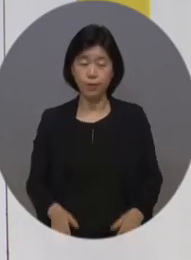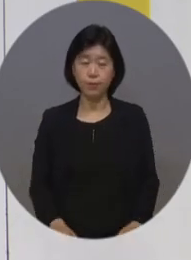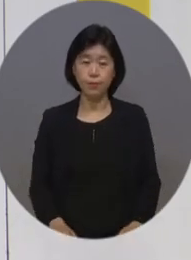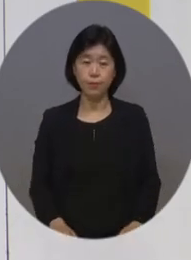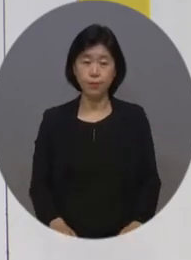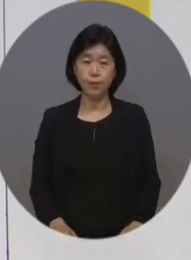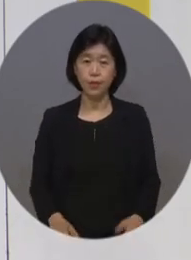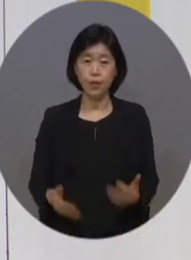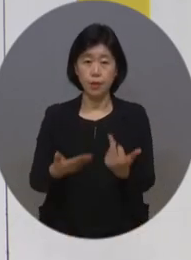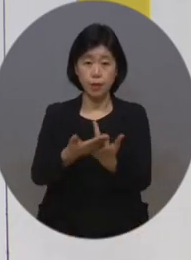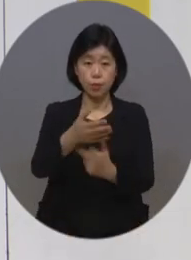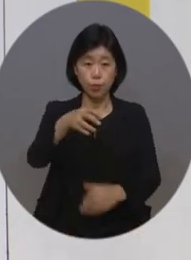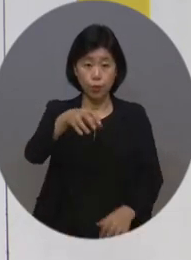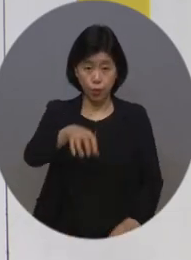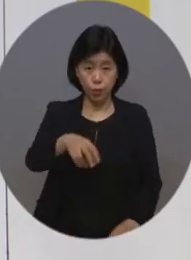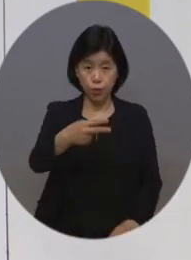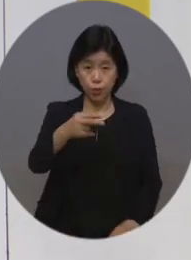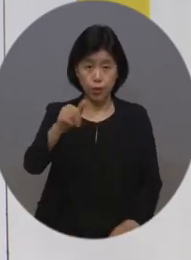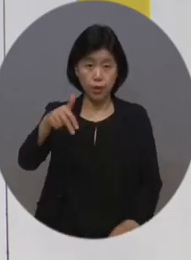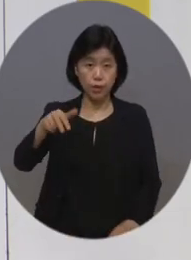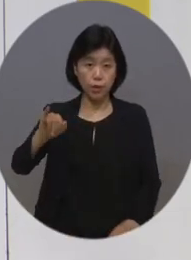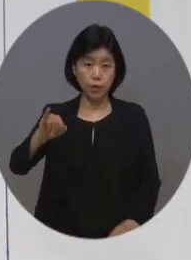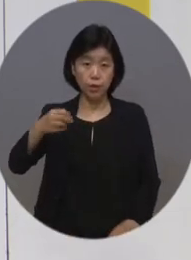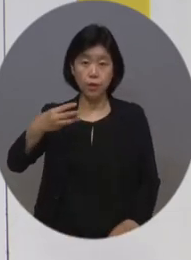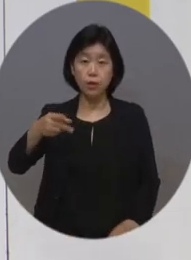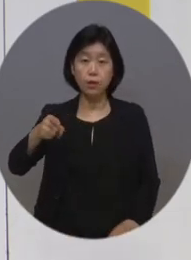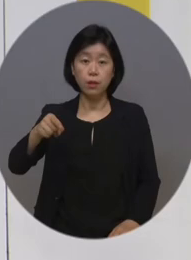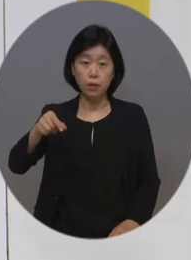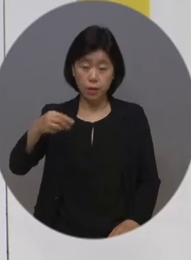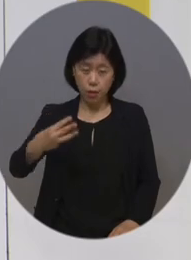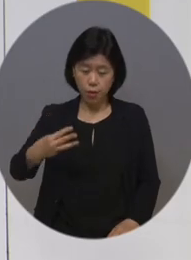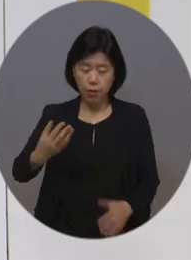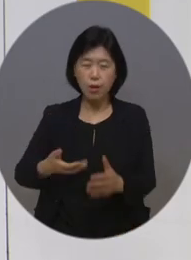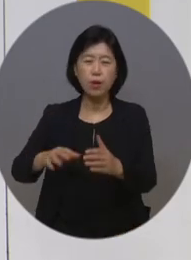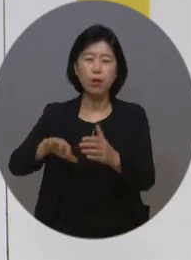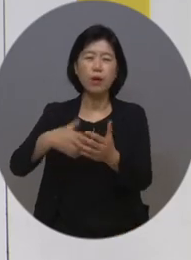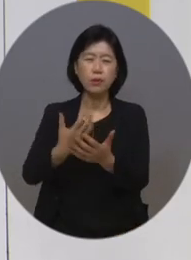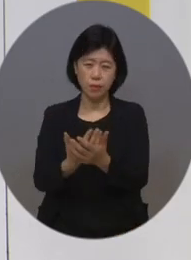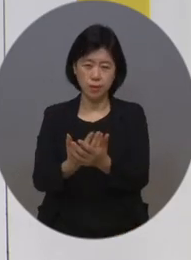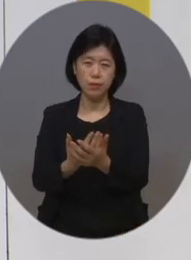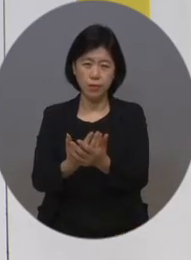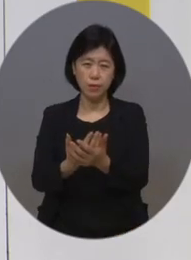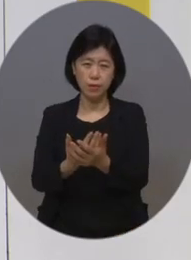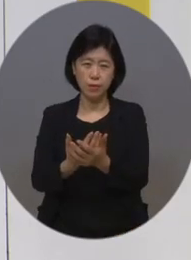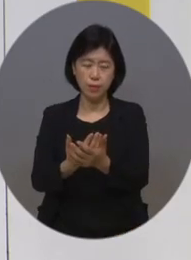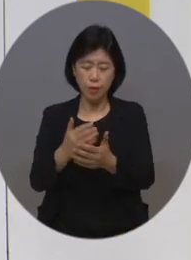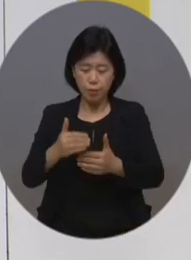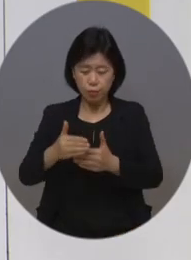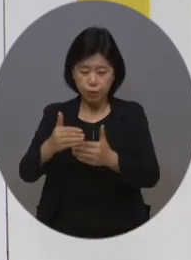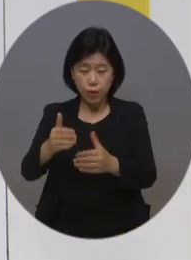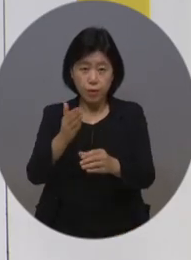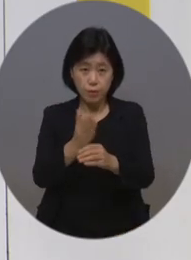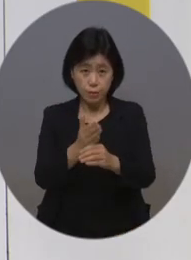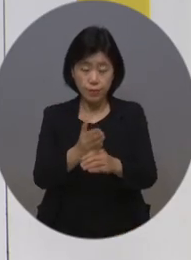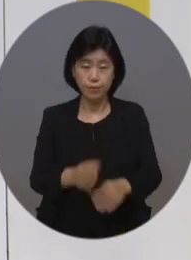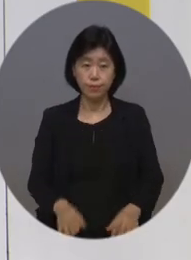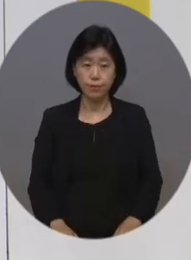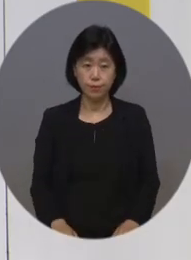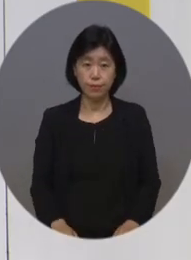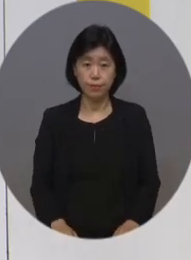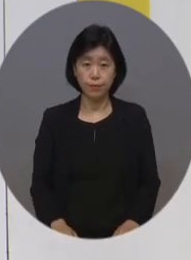혁신에 대한 노력을 하고 있는 와중에 에 어 최근에는 특히 그 분교 들 네 에 그 그